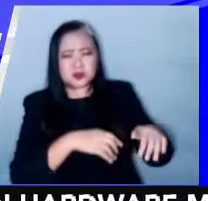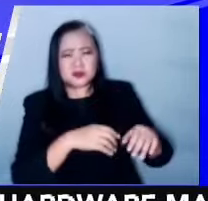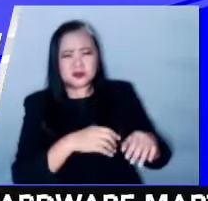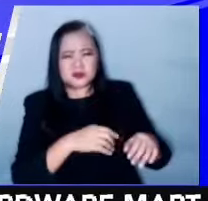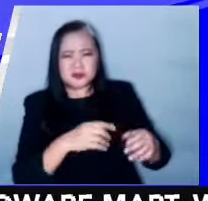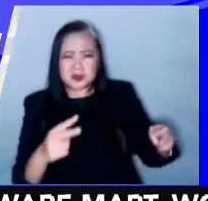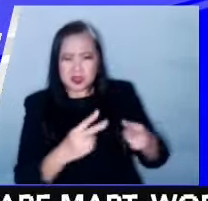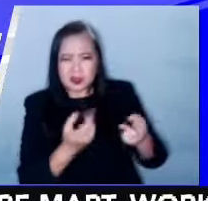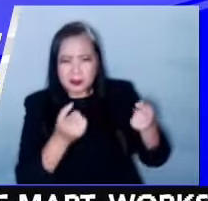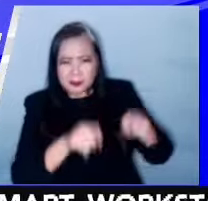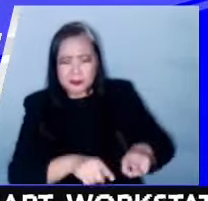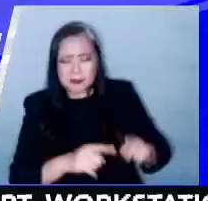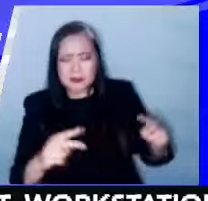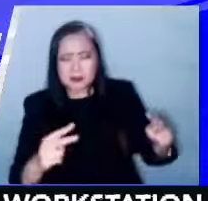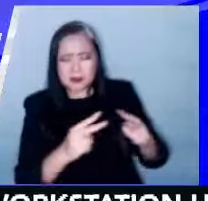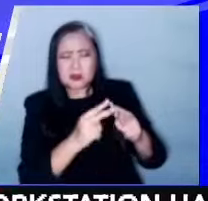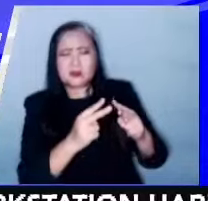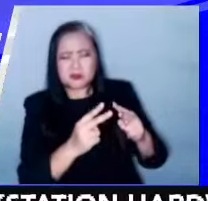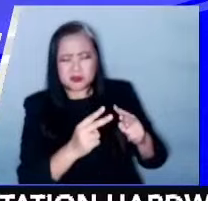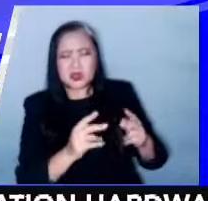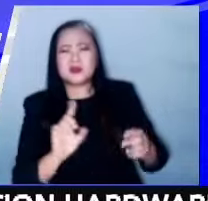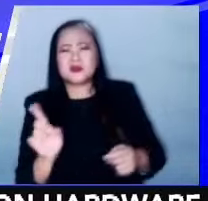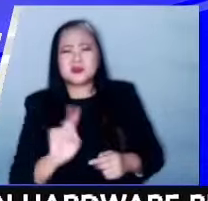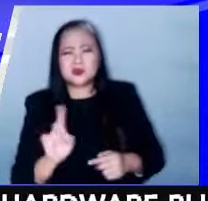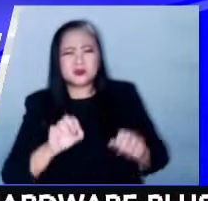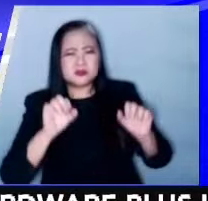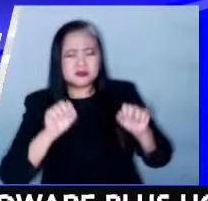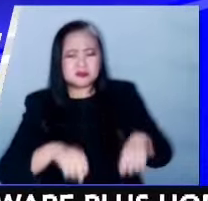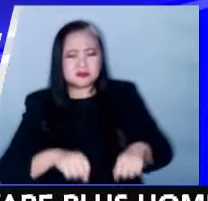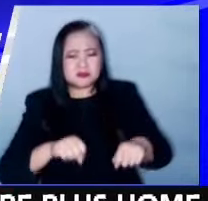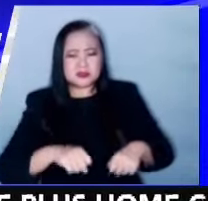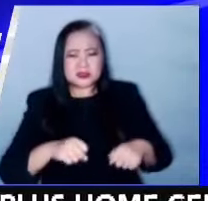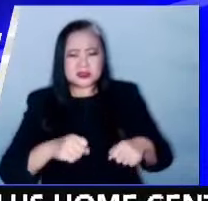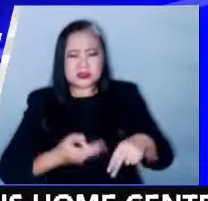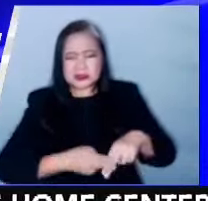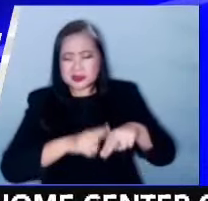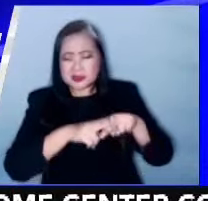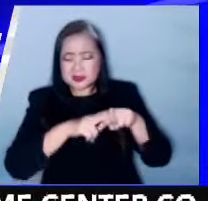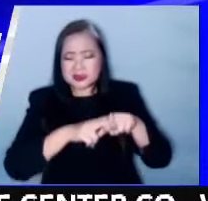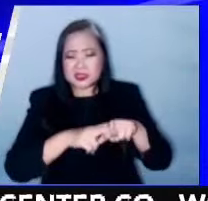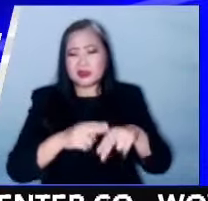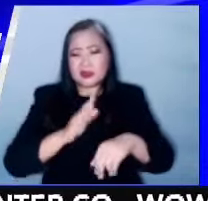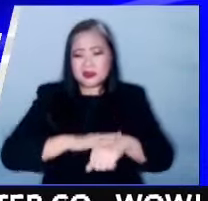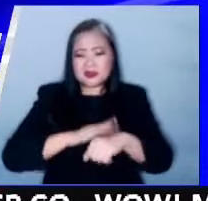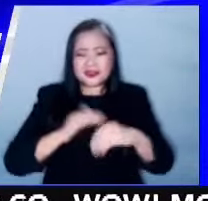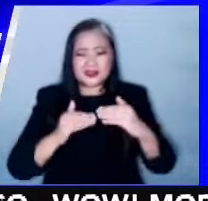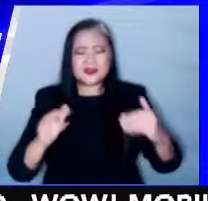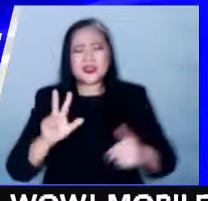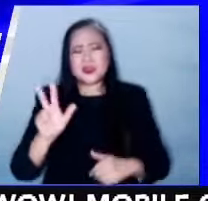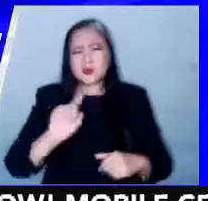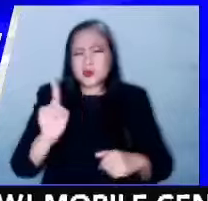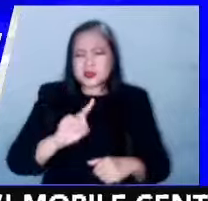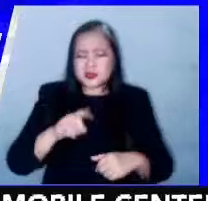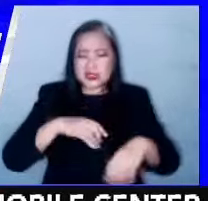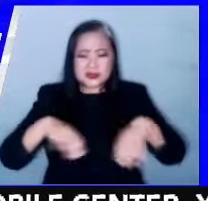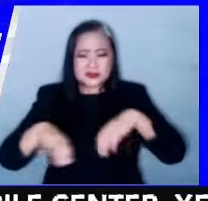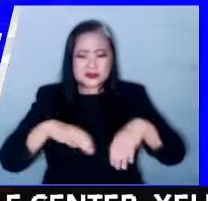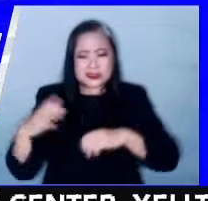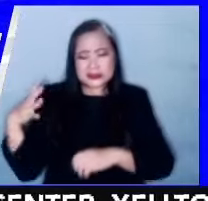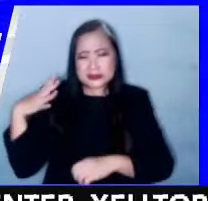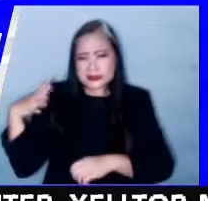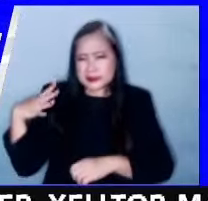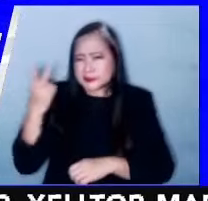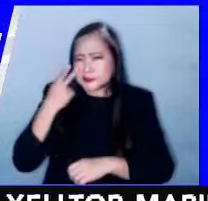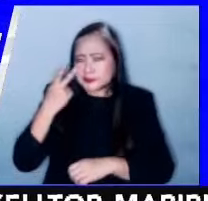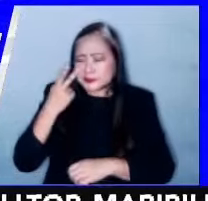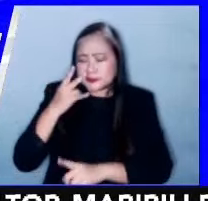bacolcol Ano ho yyung ano posibilidad na itoy itaas sa alert level 3 Ano ho mga aktibidad pa ang hihintayin para ah magkaroon ng pagtataas